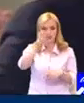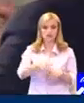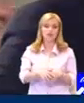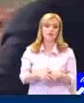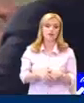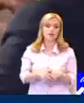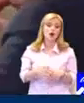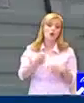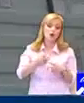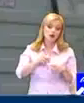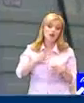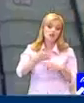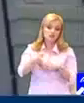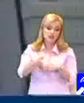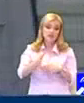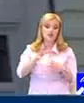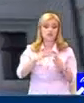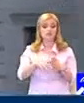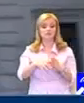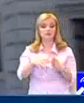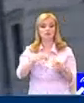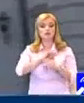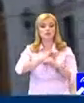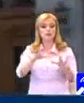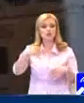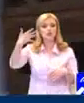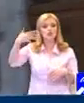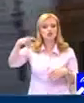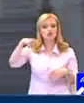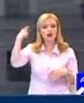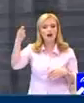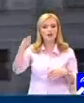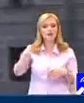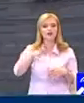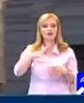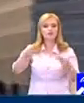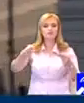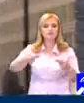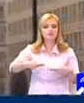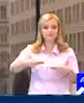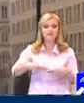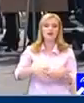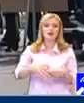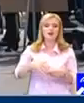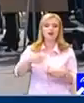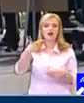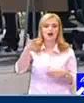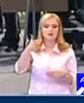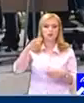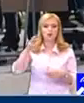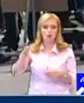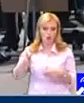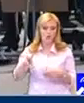afacerilor. Cu ocazia acestei vizite se va marca și împlinirea 50 de ani de la semnarea primului acord energetic între giganții Gazprom și OMV.